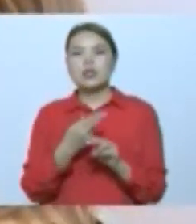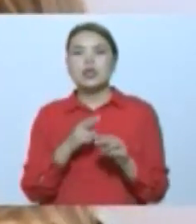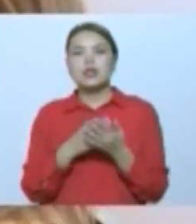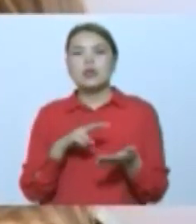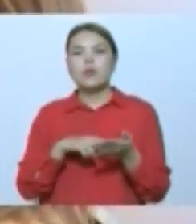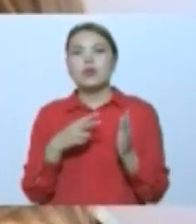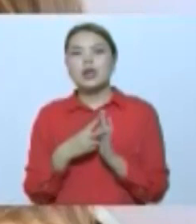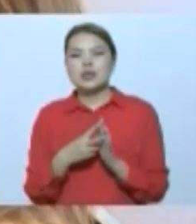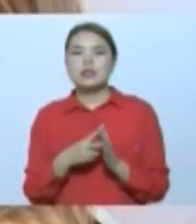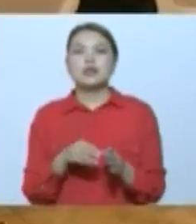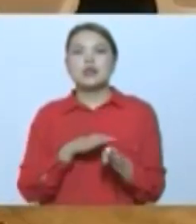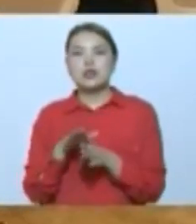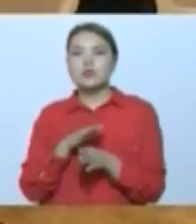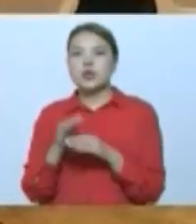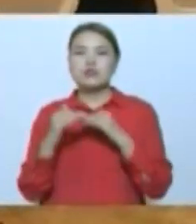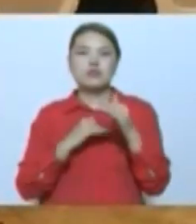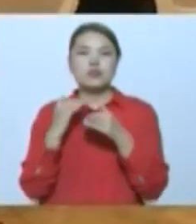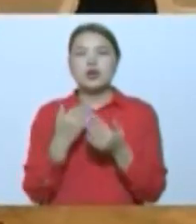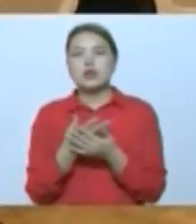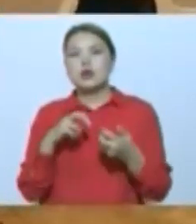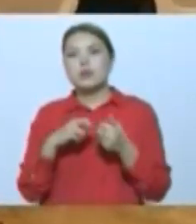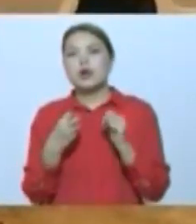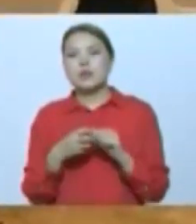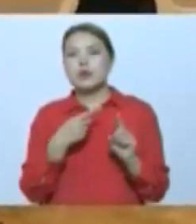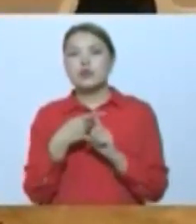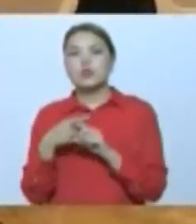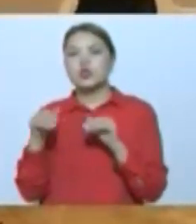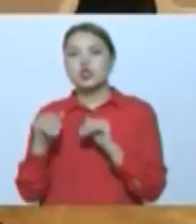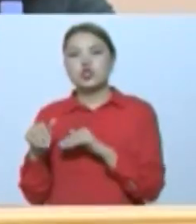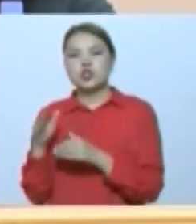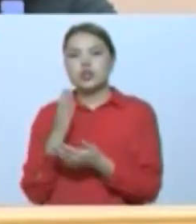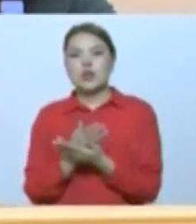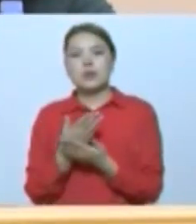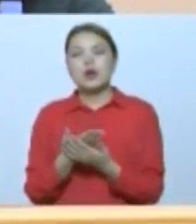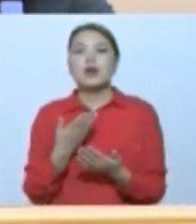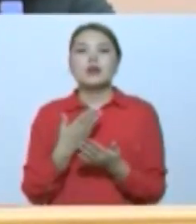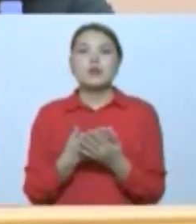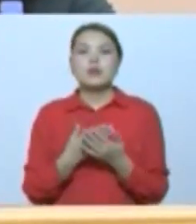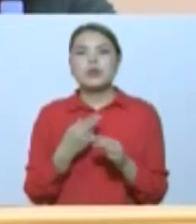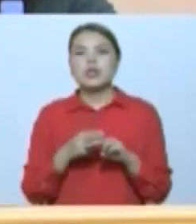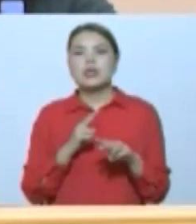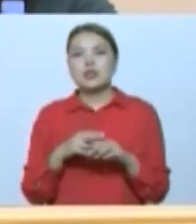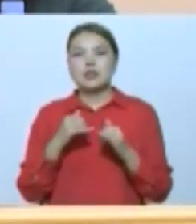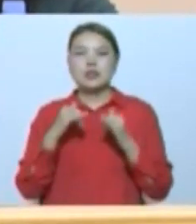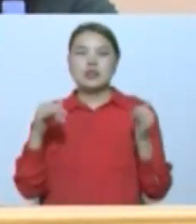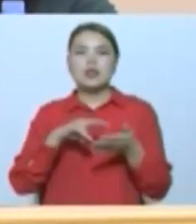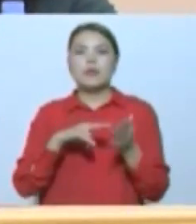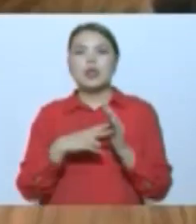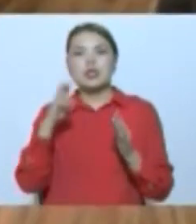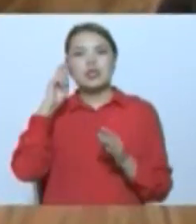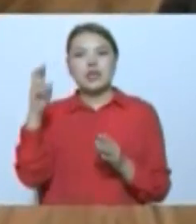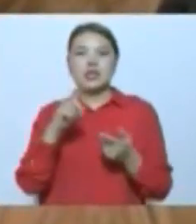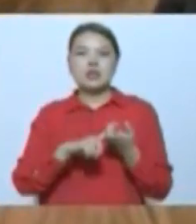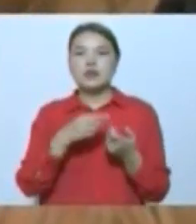жобалар сәтті орындалып, өңірдегі өзекті мәселелер оң шешіліп жатыр. Мәселен, жергілікті азаматтық бастамаларды дамыту мен үкіметтік